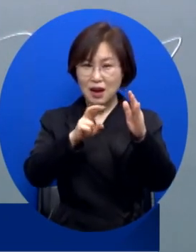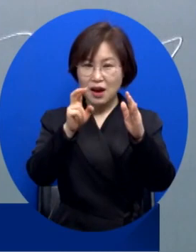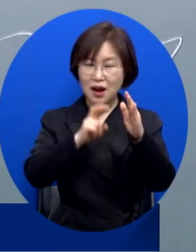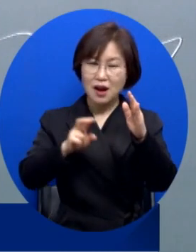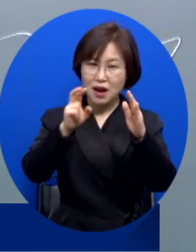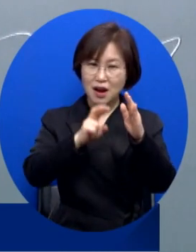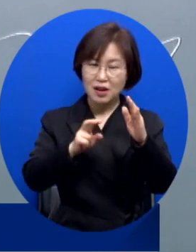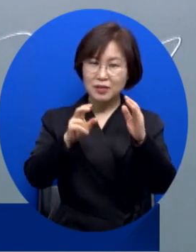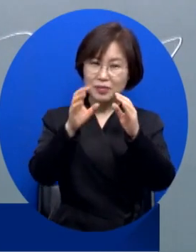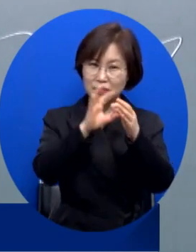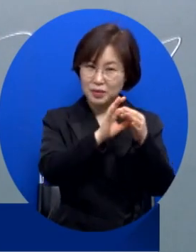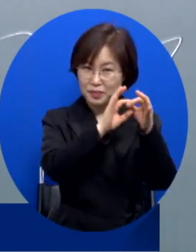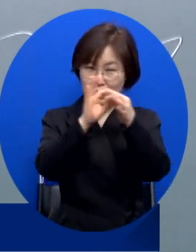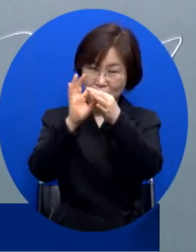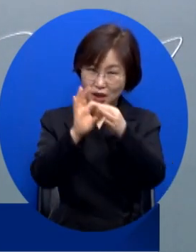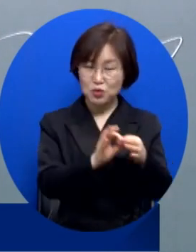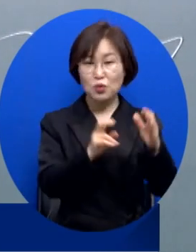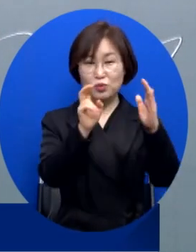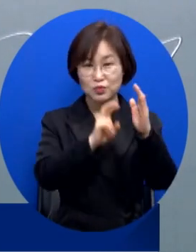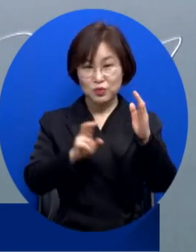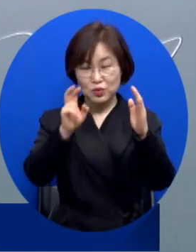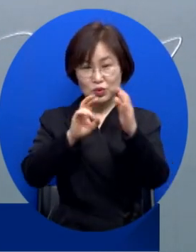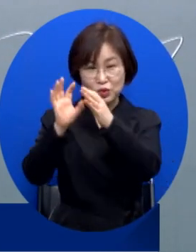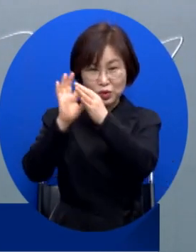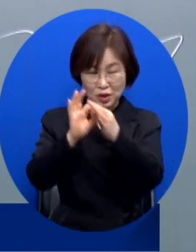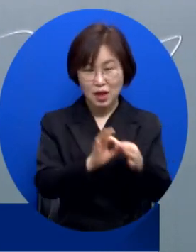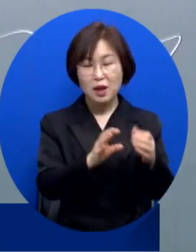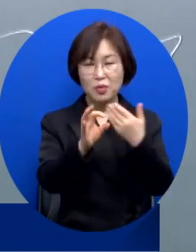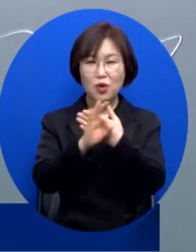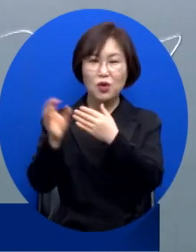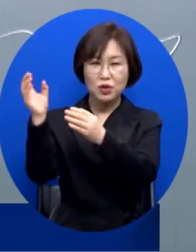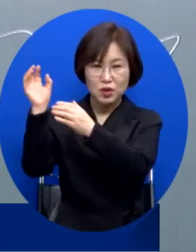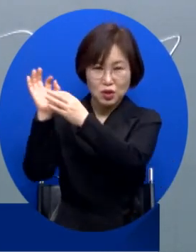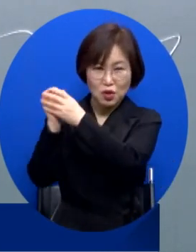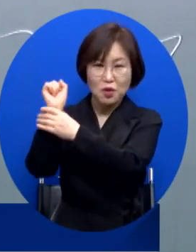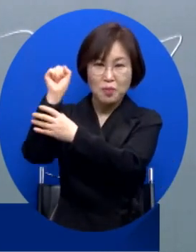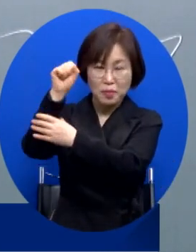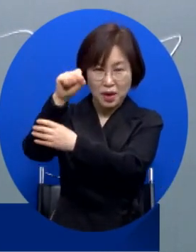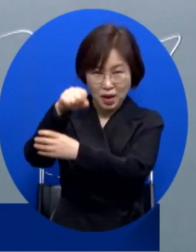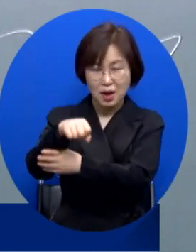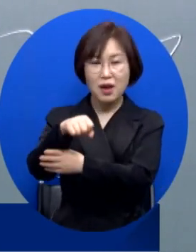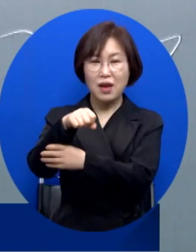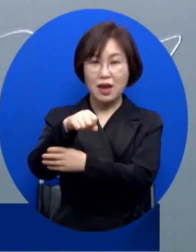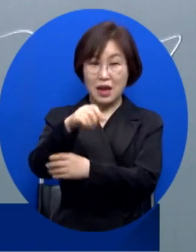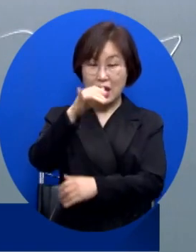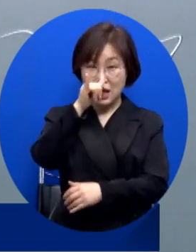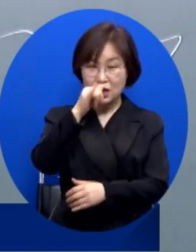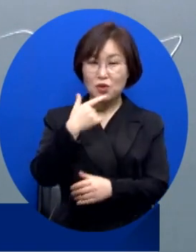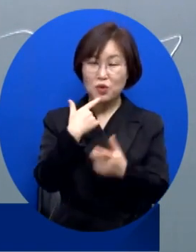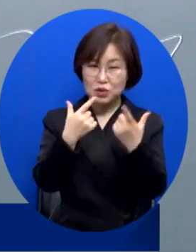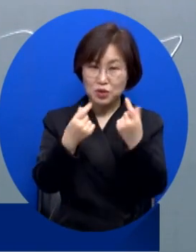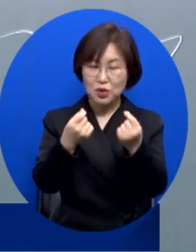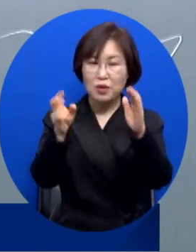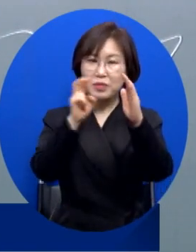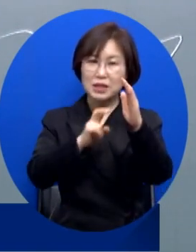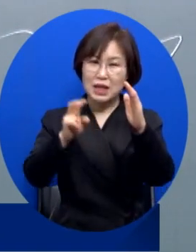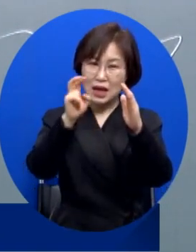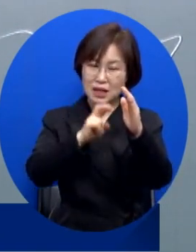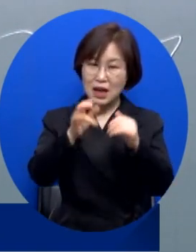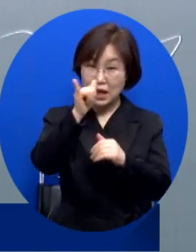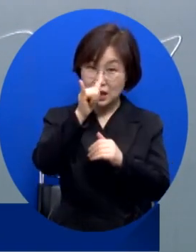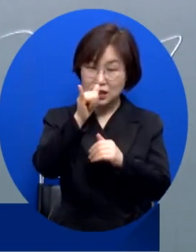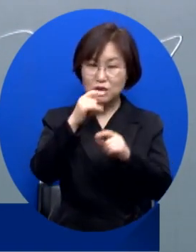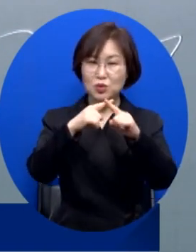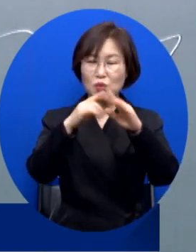신의물이 흐르며 아예 풍추장과 열매를 맺어 여름을 상징, 가을을 상징하듯이 찬양이 있는 교회가